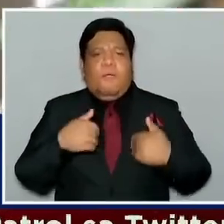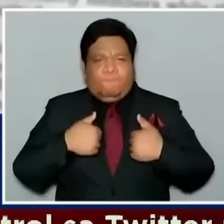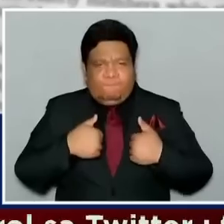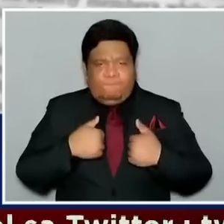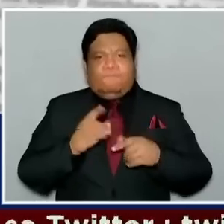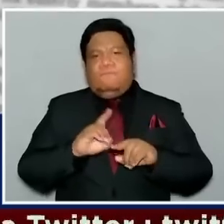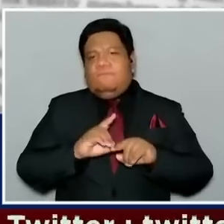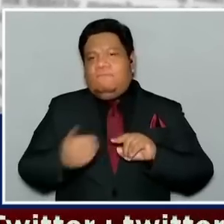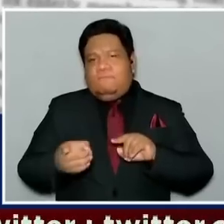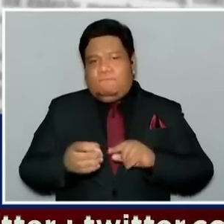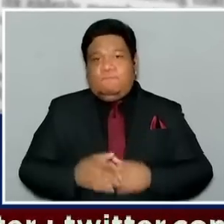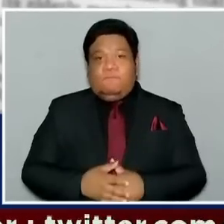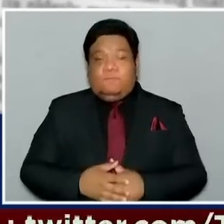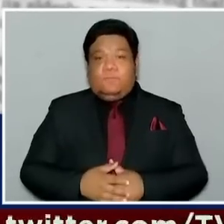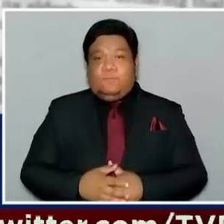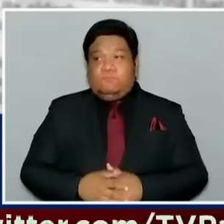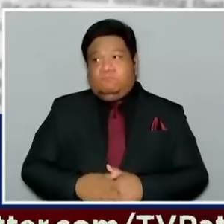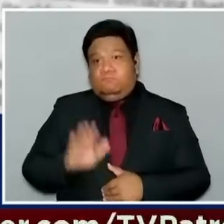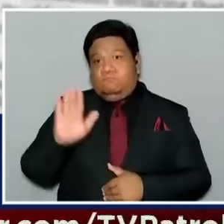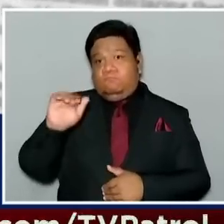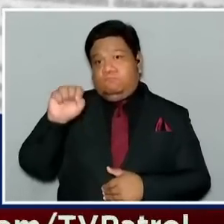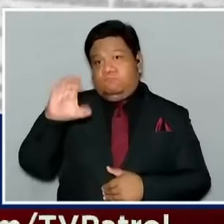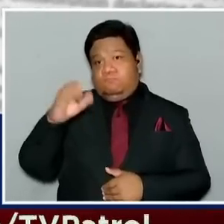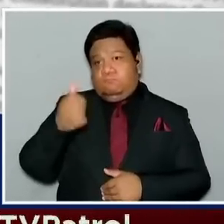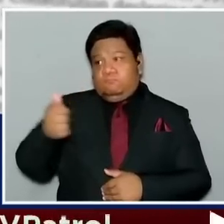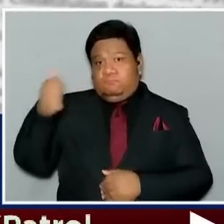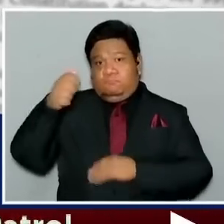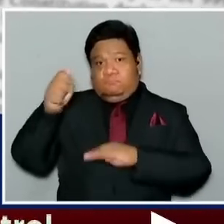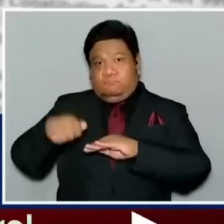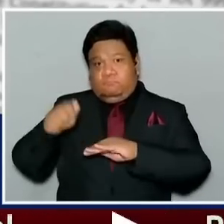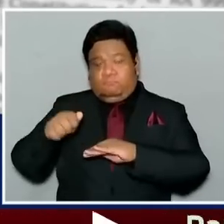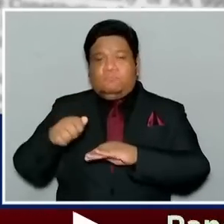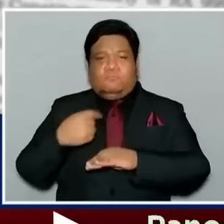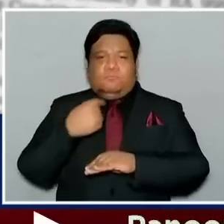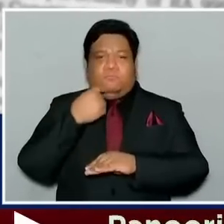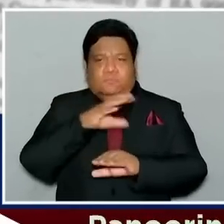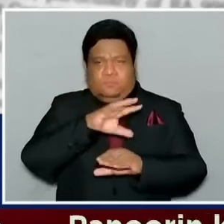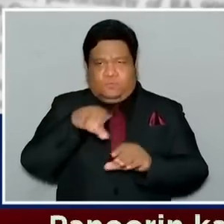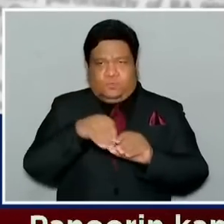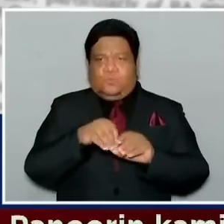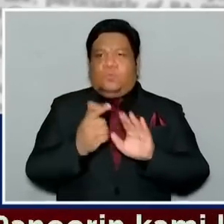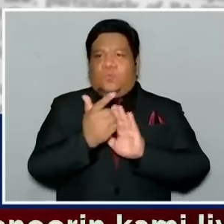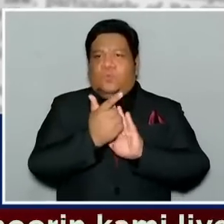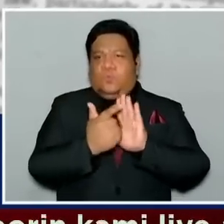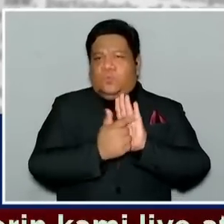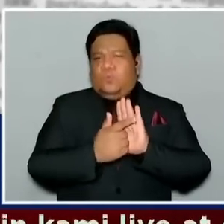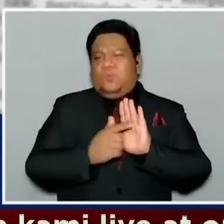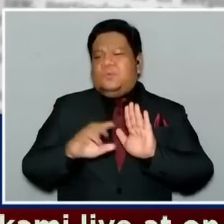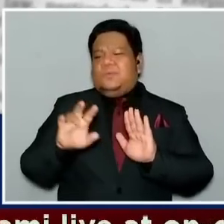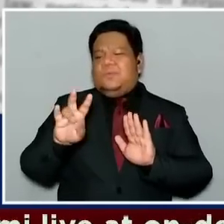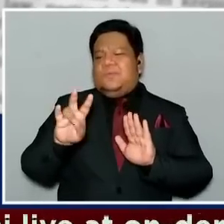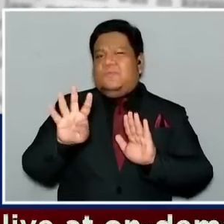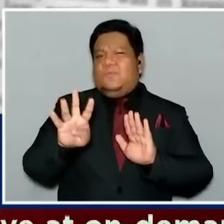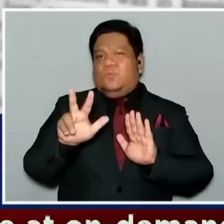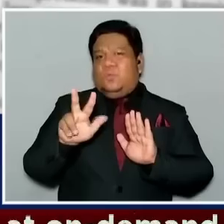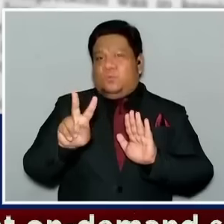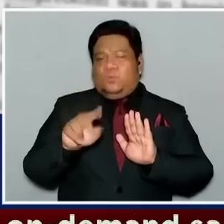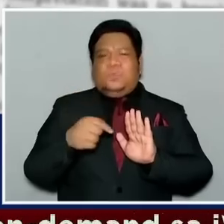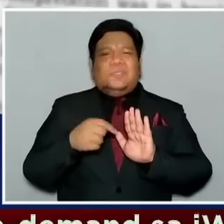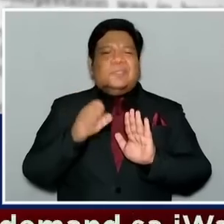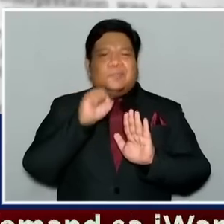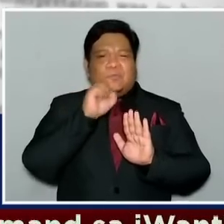ID. Base sa desisyon, sakop ng Republic Act 7432 o ang Senior Citizens Act